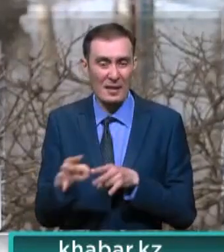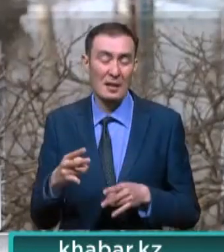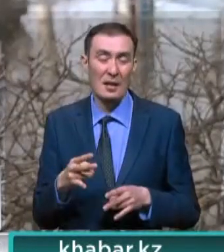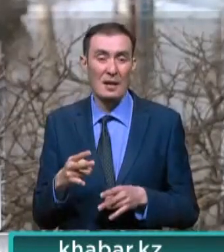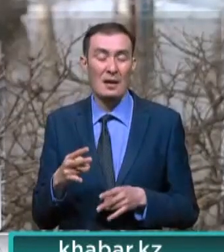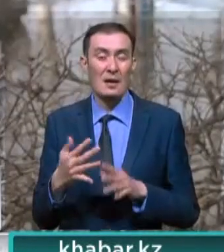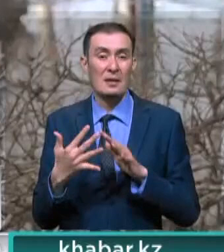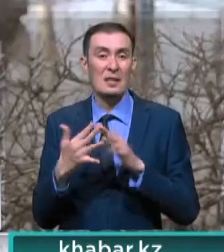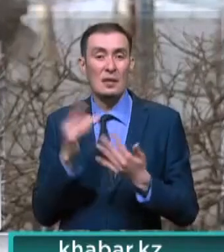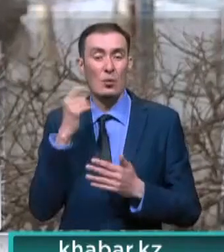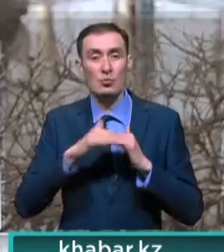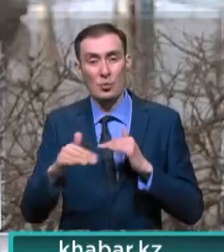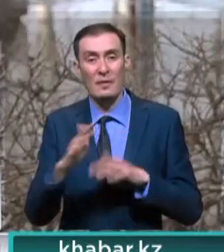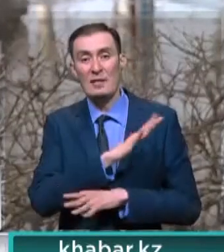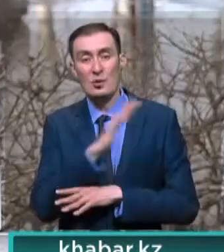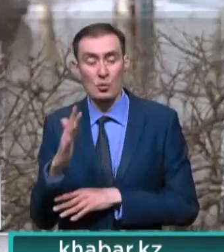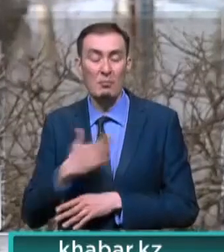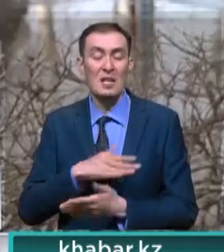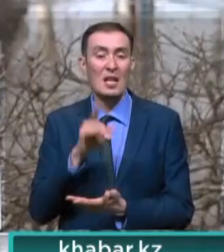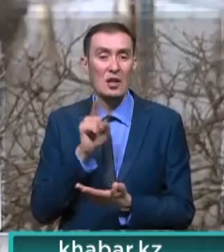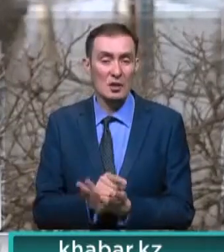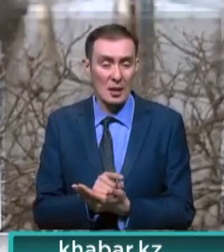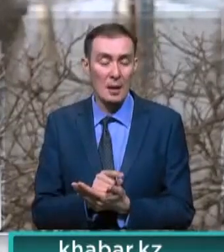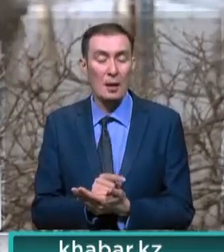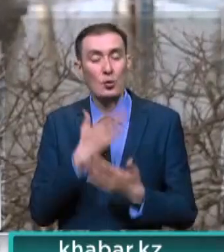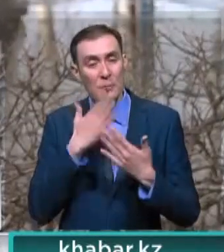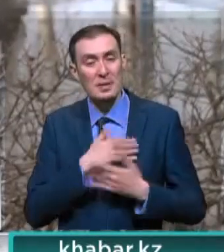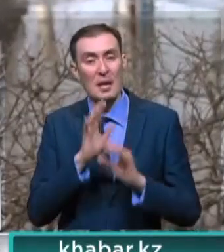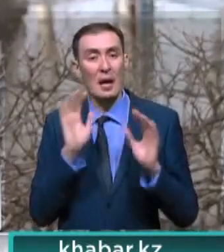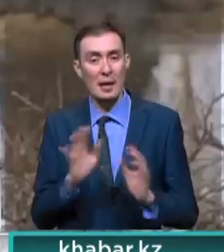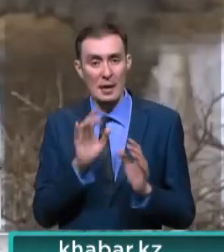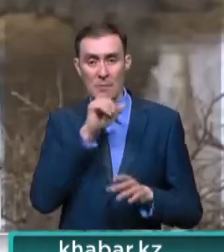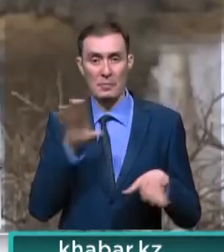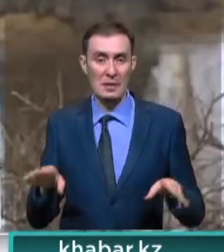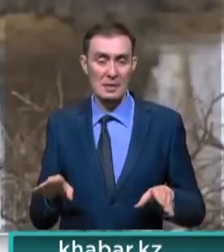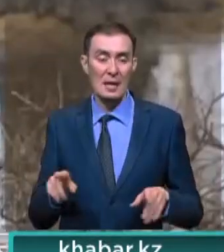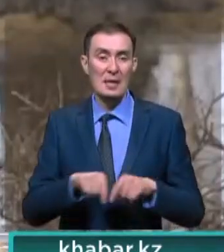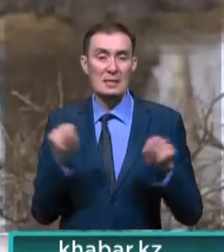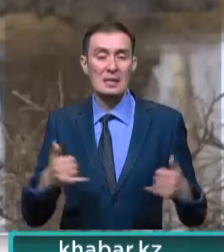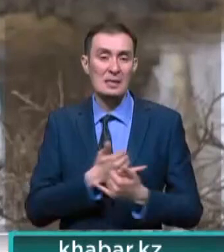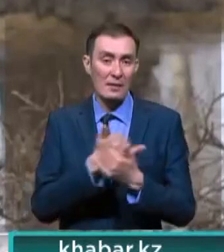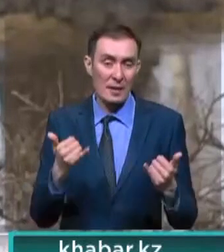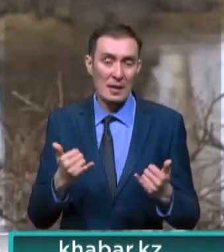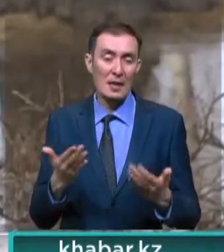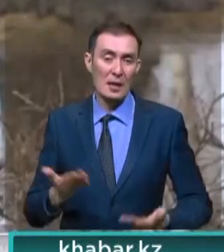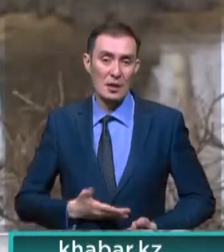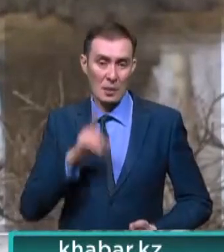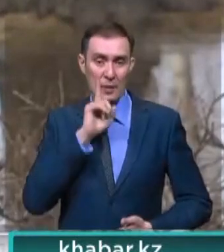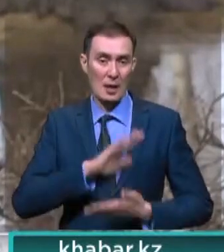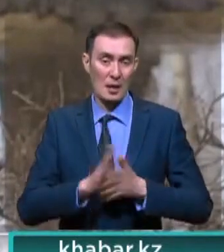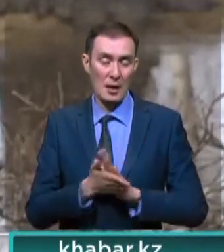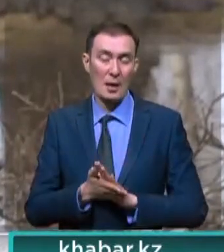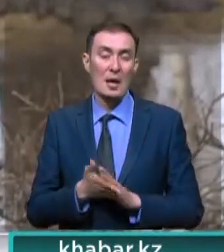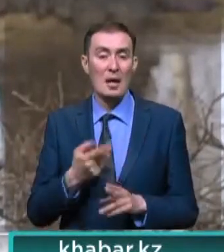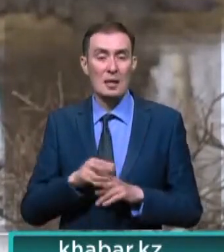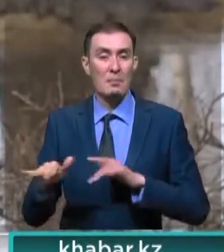сельхозугодий и лесных хозяйств мы должны поэтому любить охранять птиц создавать искусственные место обитания это